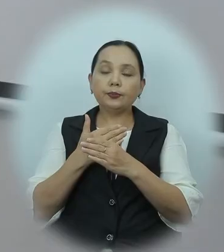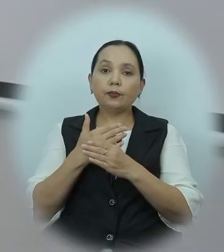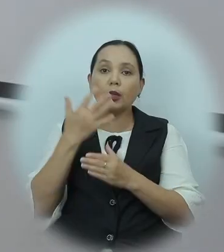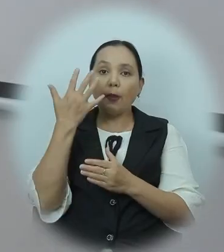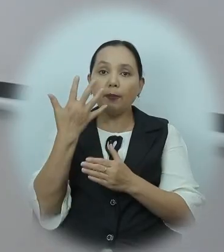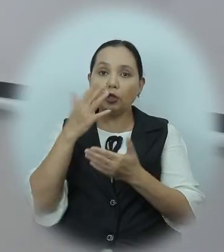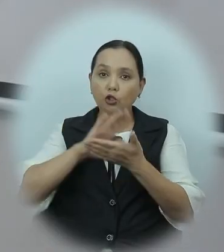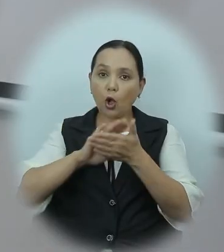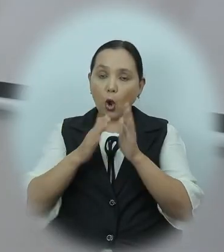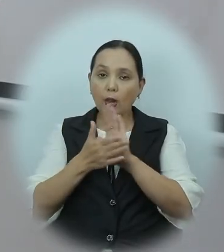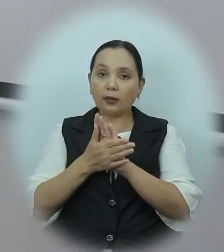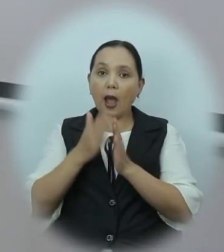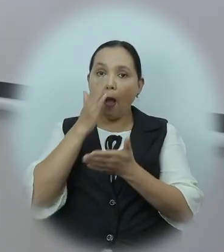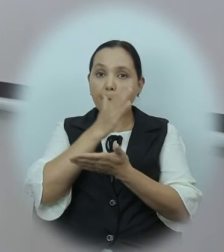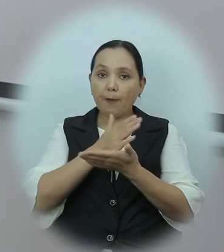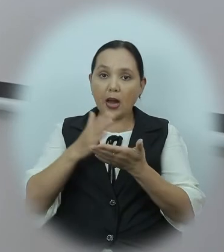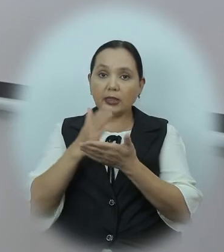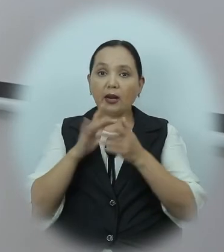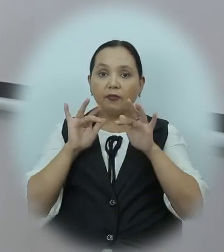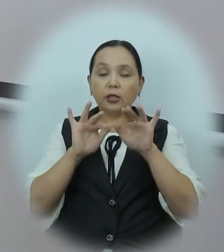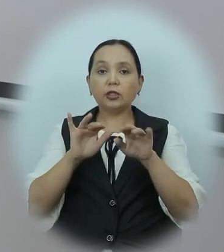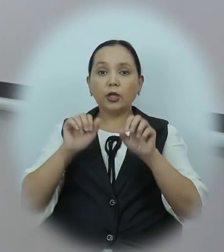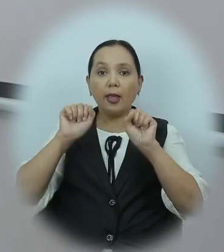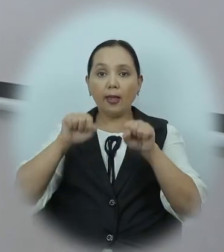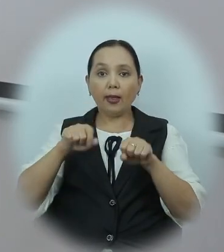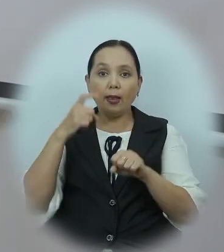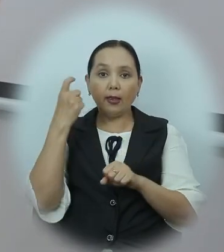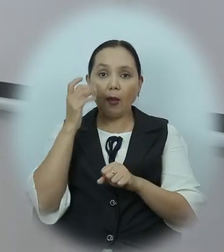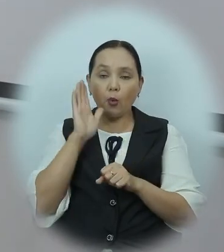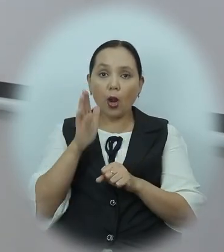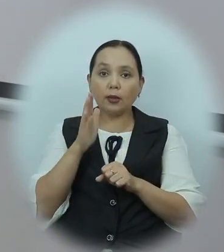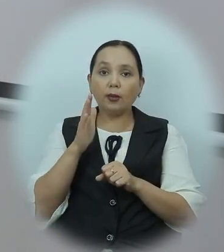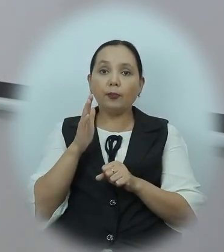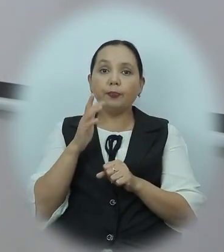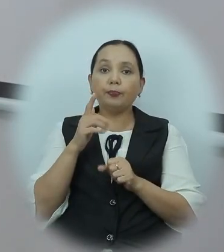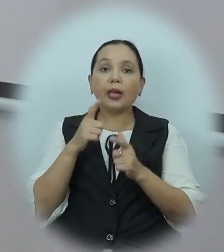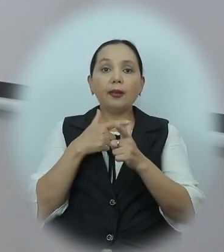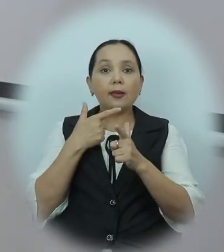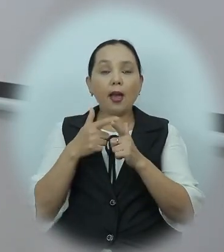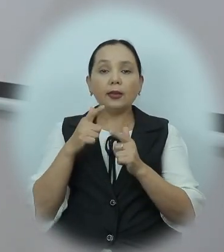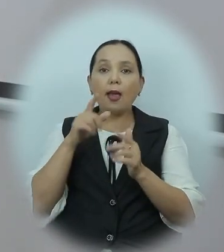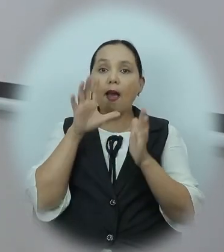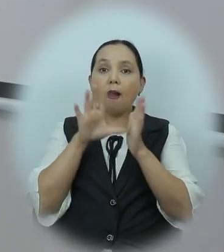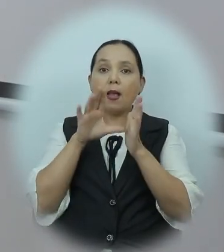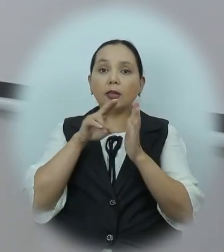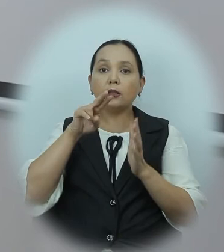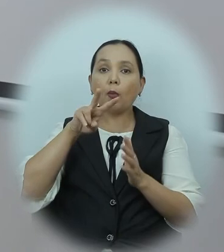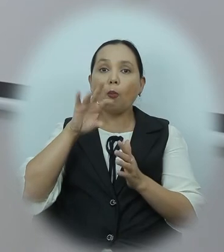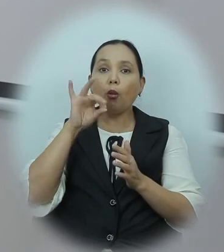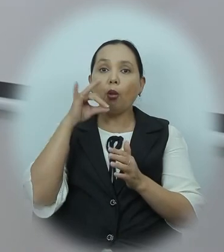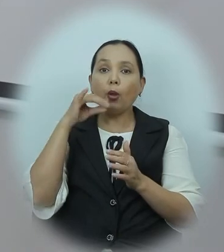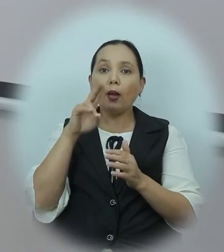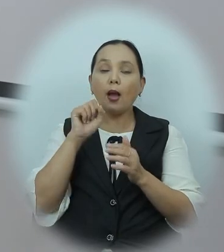5 ta holatda bartaraf etilish imkoniyatiga ega bo'ladi. Ya'ni elektr ployka tarmoqdan